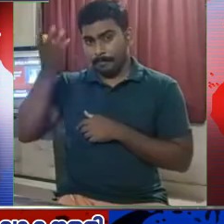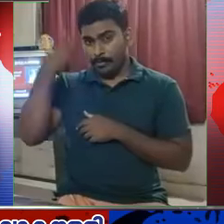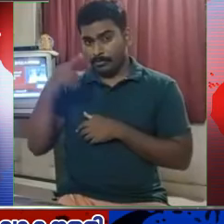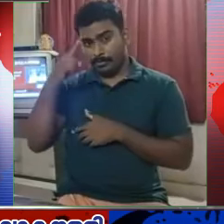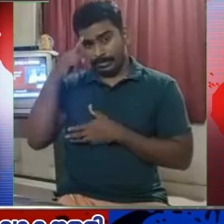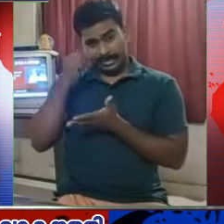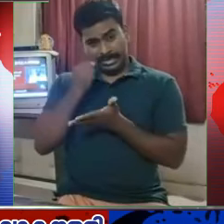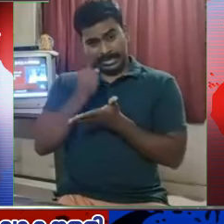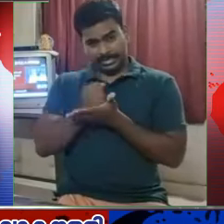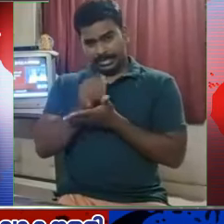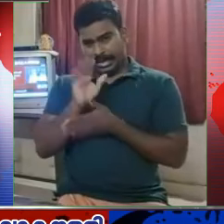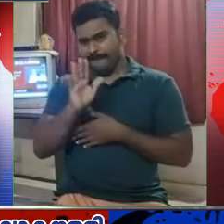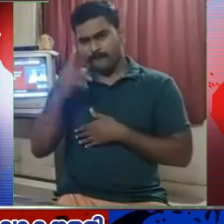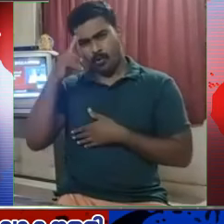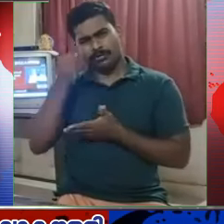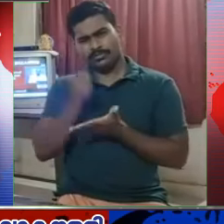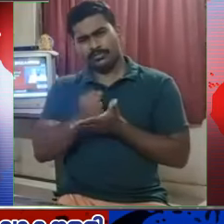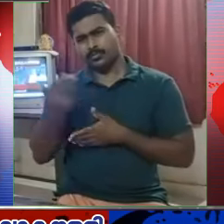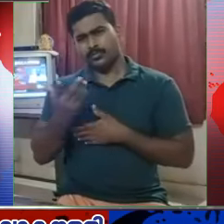വീടുകളായാലും